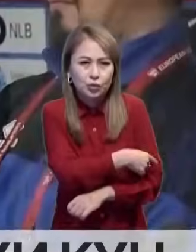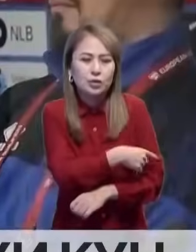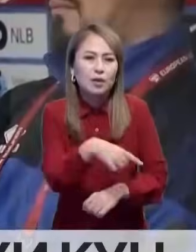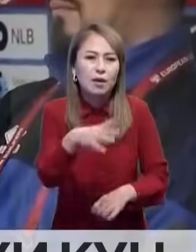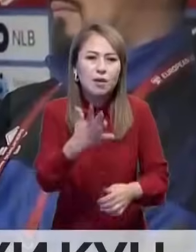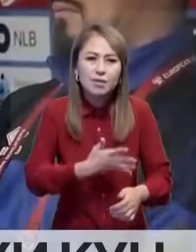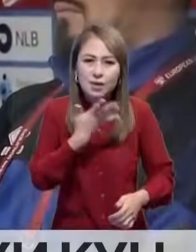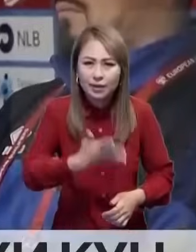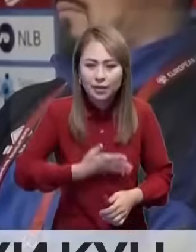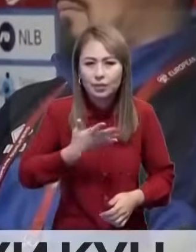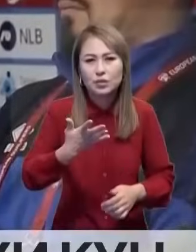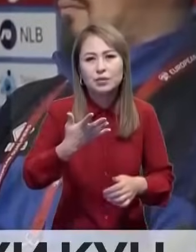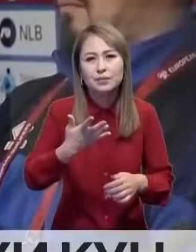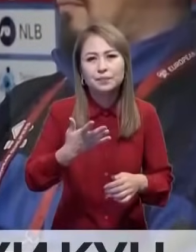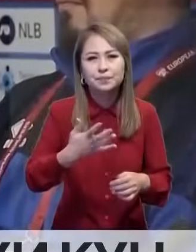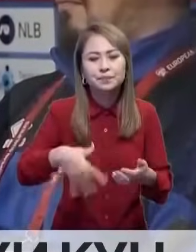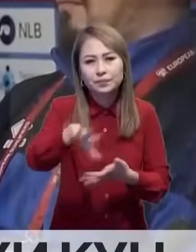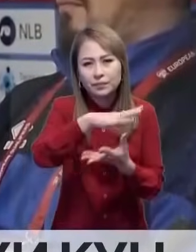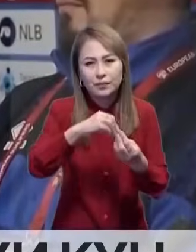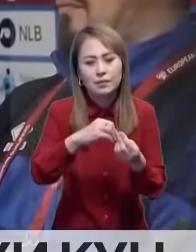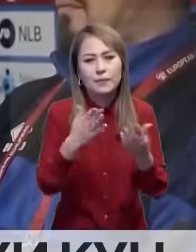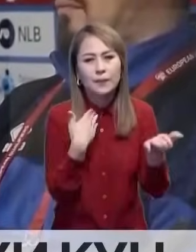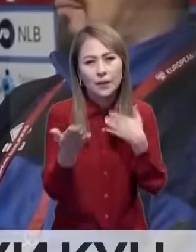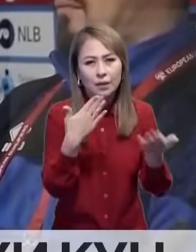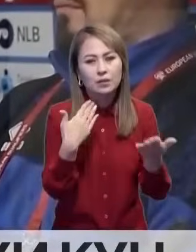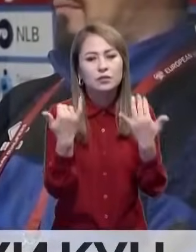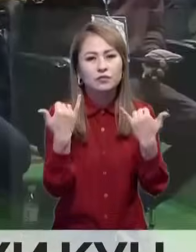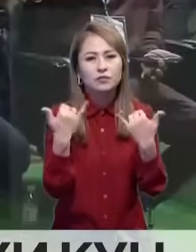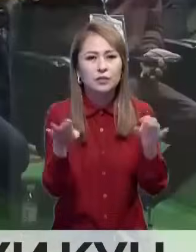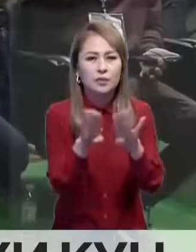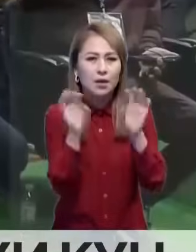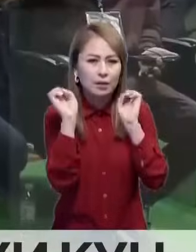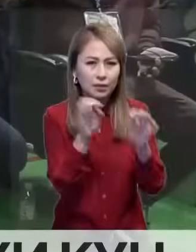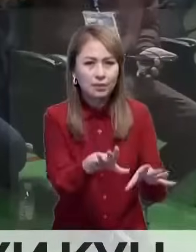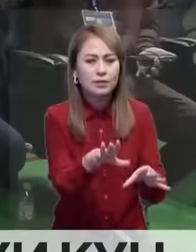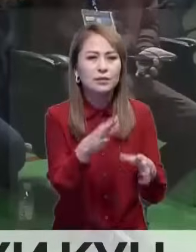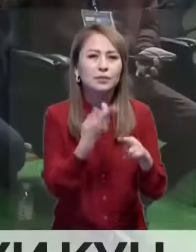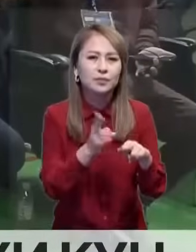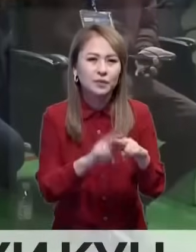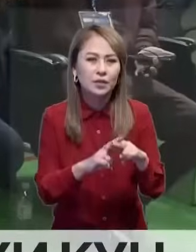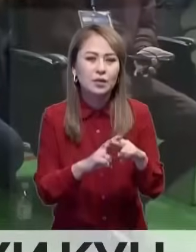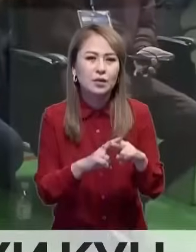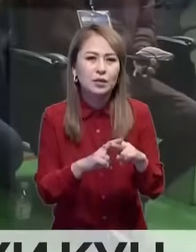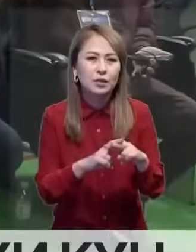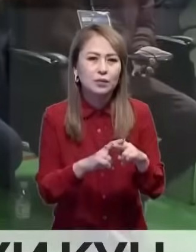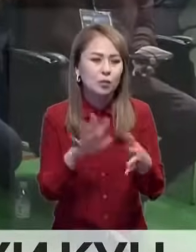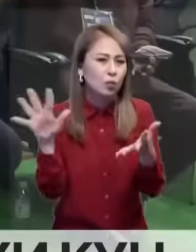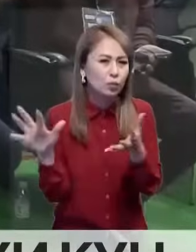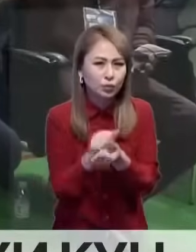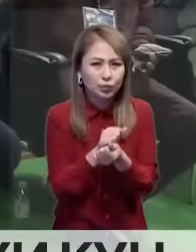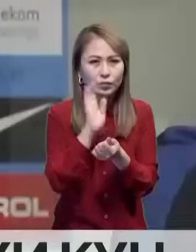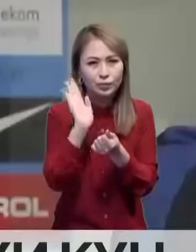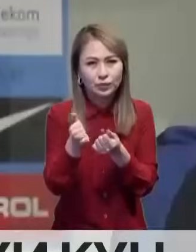барлық энергиямызды және барлық қарым-қабілетімізді осы жерде тастап, тіпті өліспей, беріспейміз дегенге